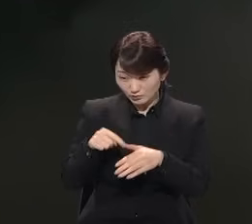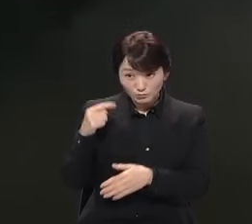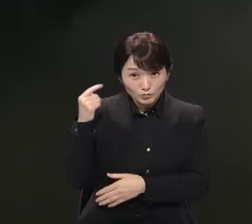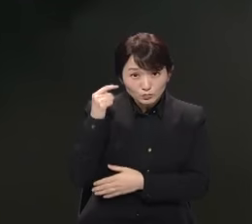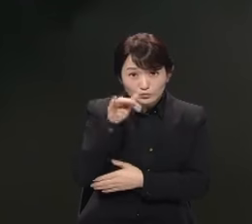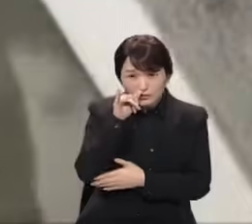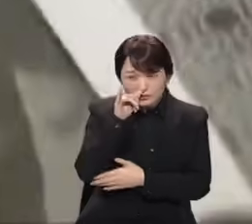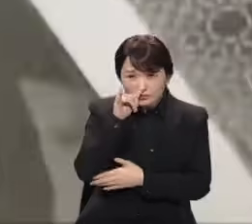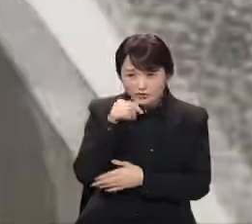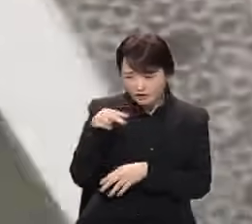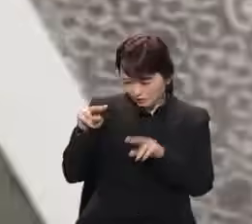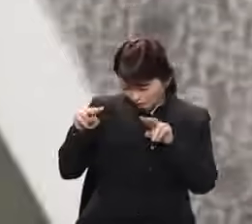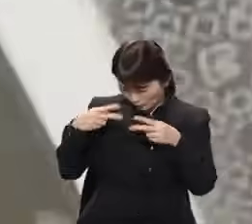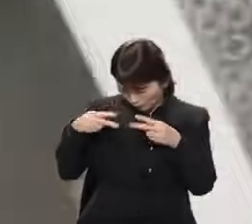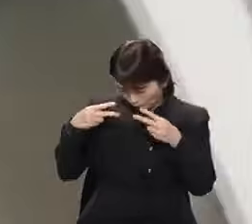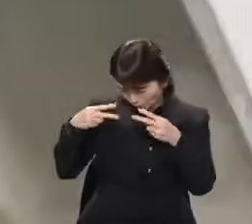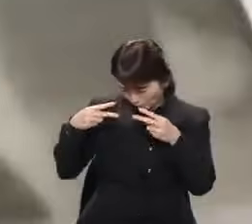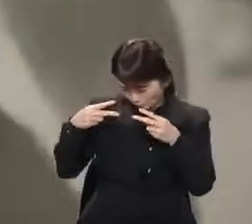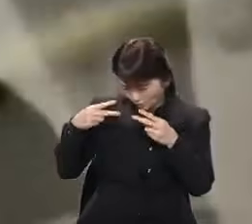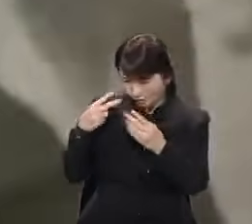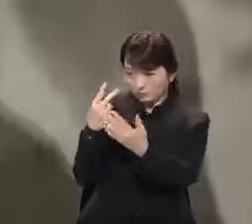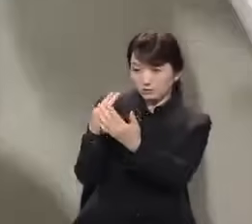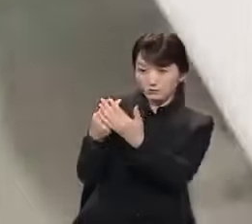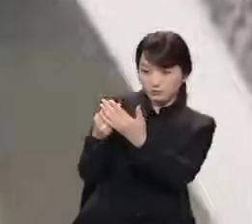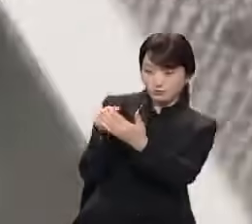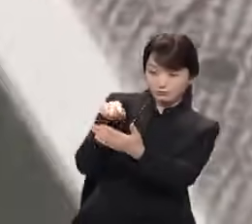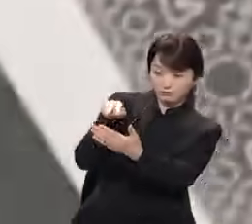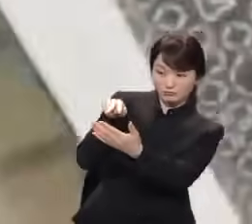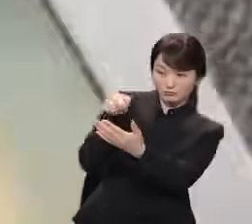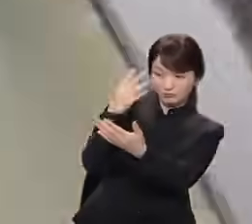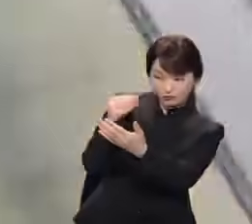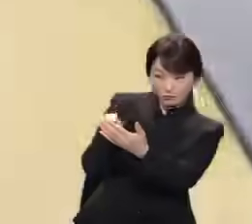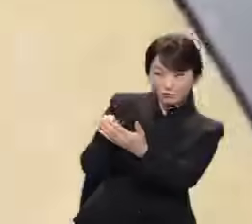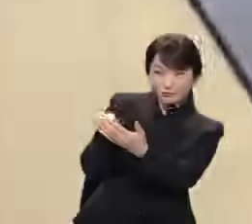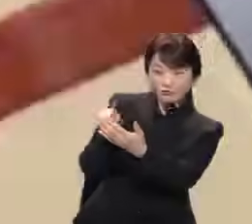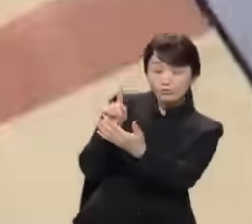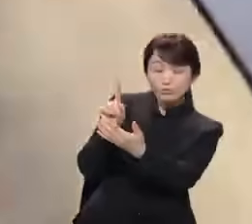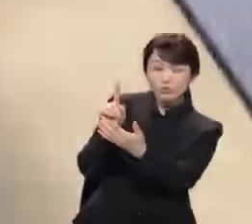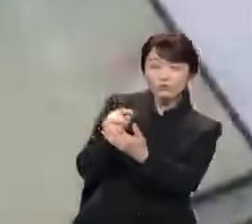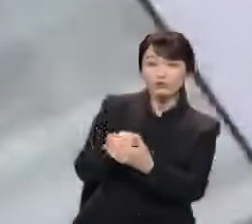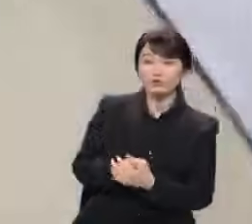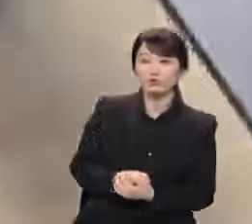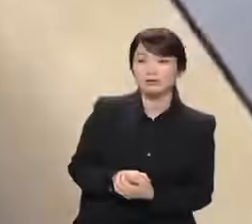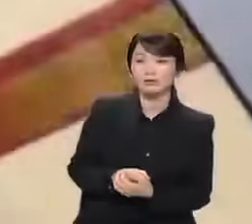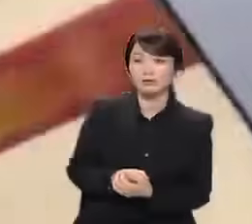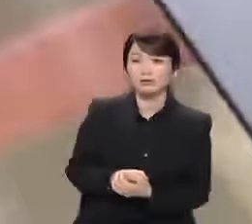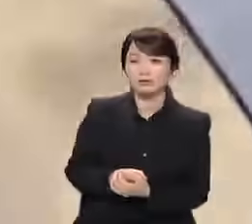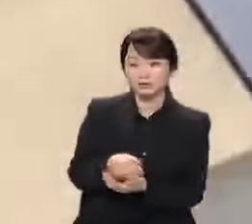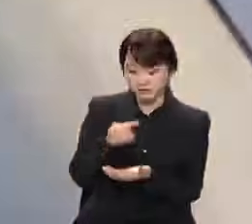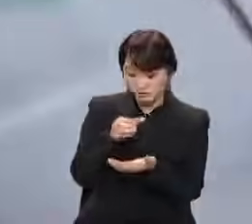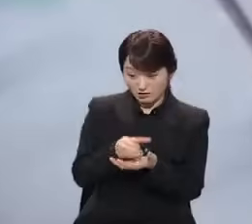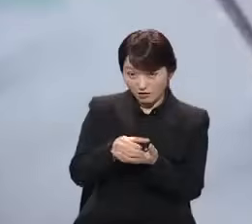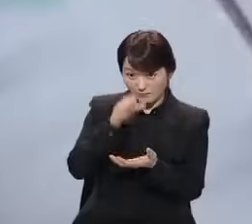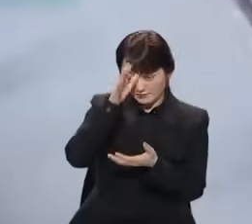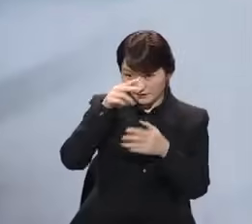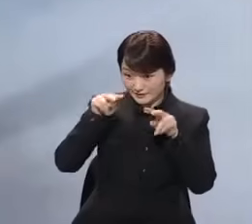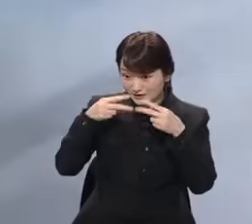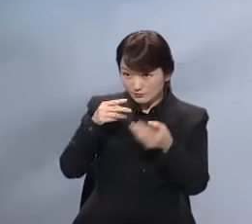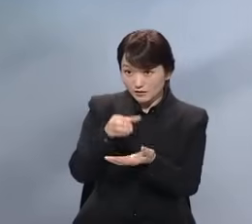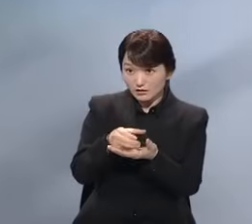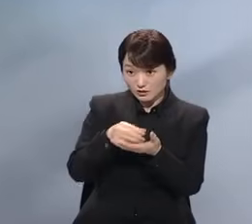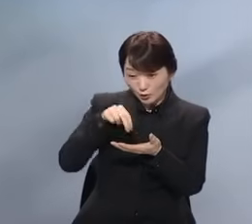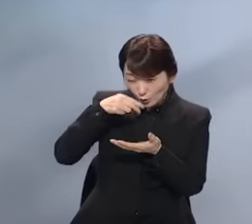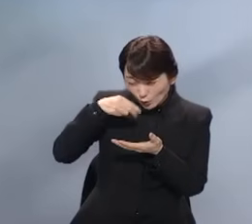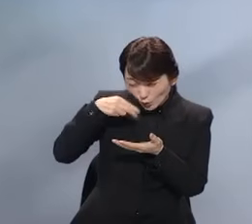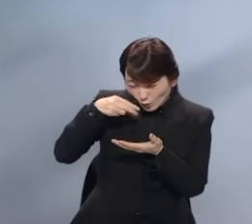짭짭 면치기 소리. 자, 찬창에 비친 모습을 봤더니 잠깐만. 어? 아니 지금 컵라면을 들고 지금